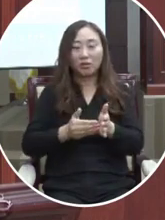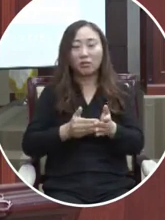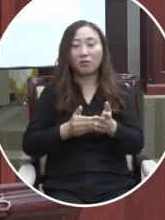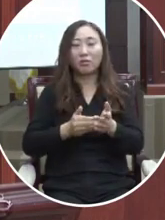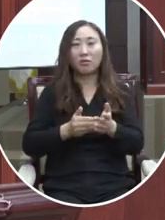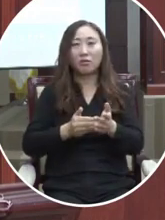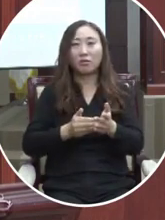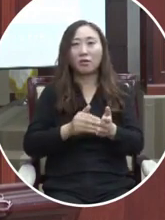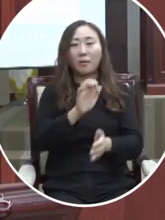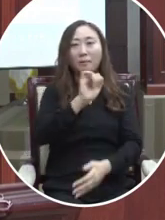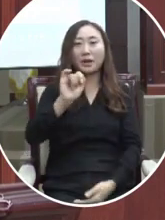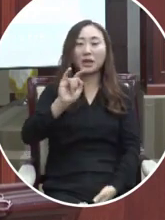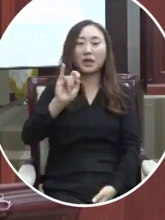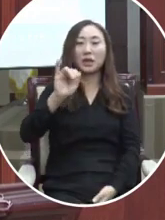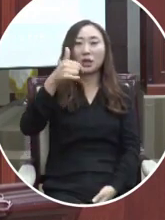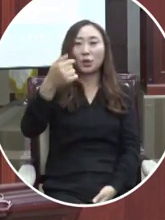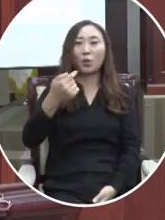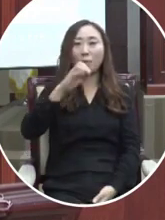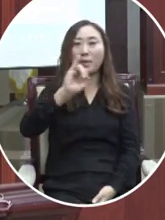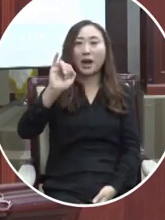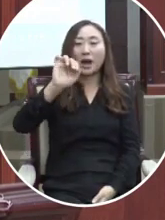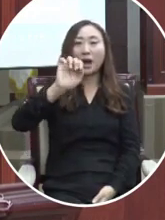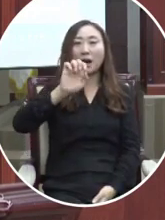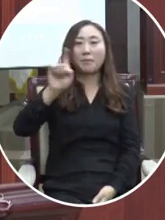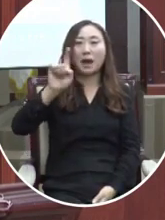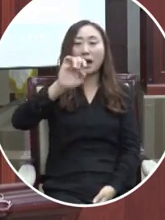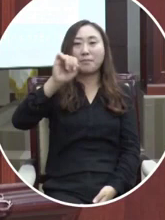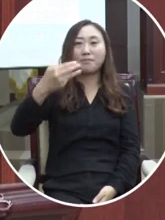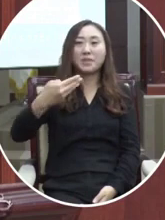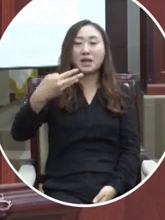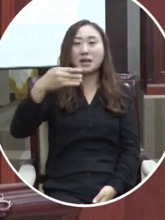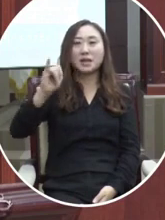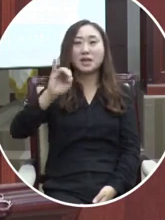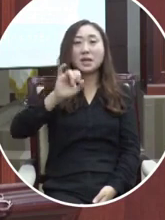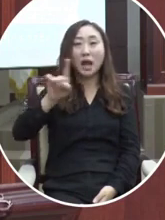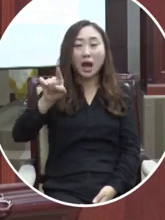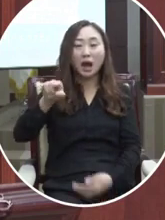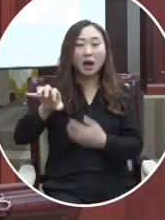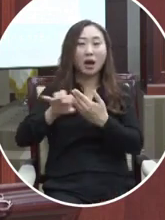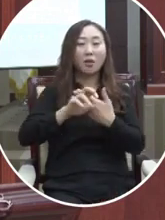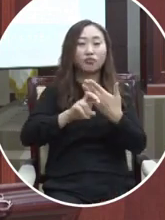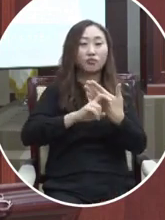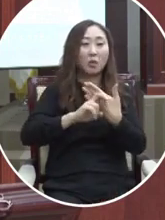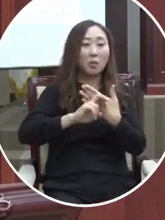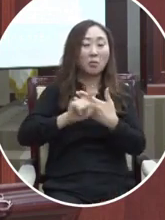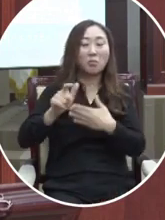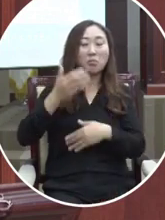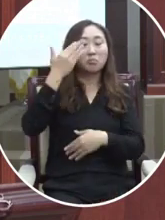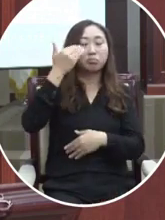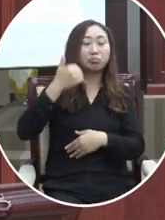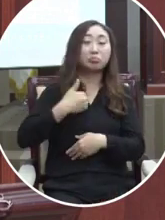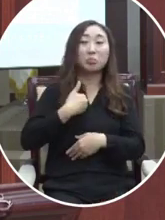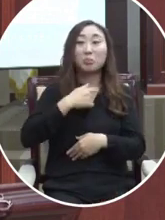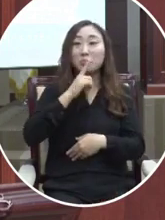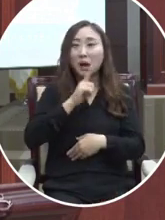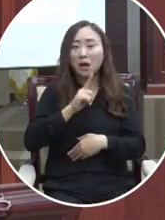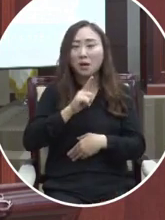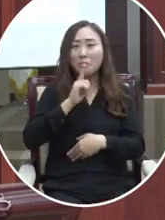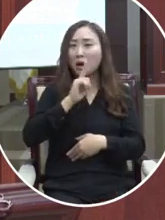노원구는 피노파밀리아가 미신고 시설이라 불법 위법 사실을 몰랐다고 주장하지만 앞뒤가 맞지 않는